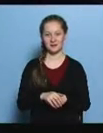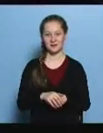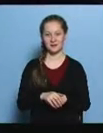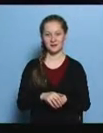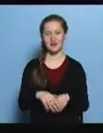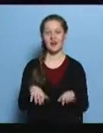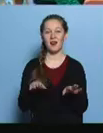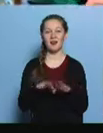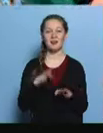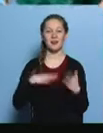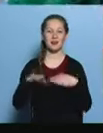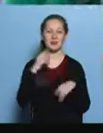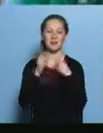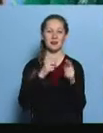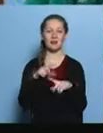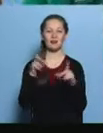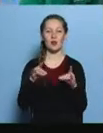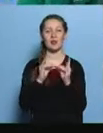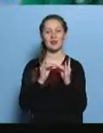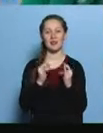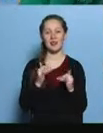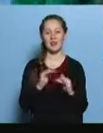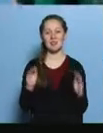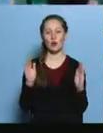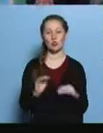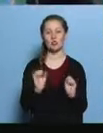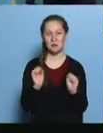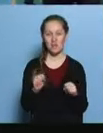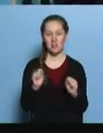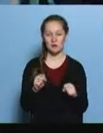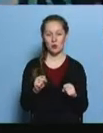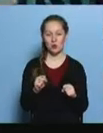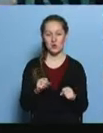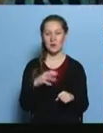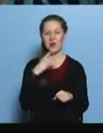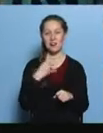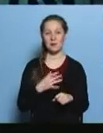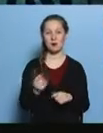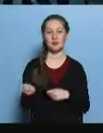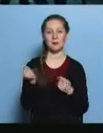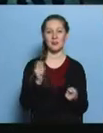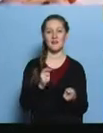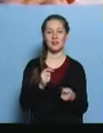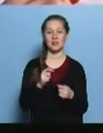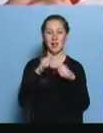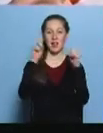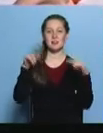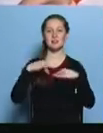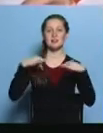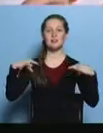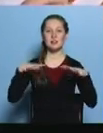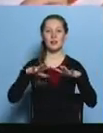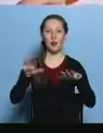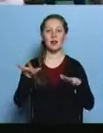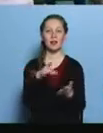А так радовались подарку в школе-интернате для детей с ограниченными возможностями. Дед Мороз привез для них интерактивный стол. В